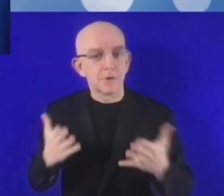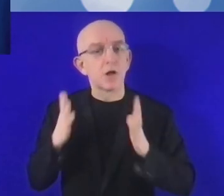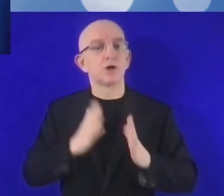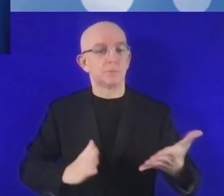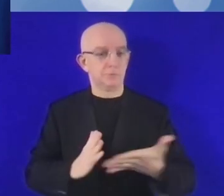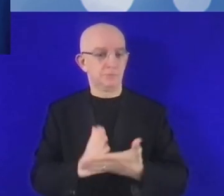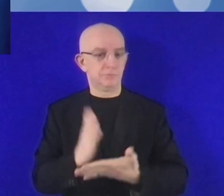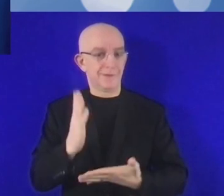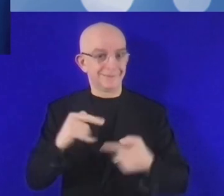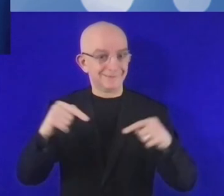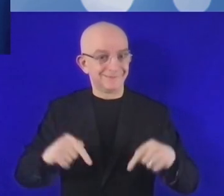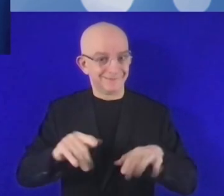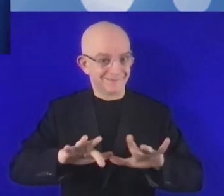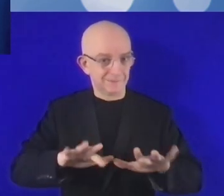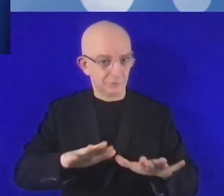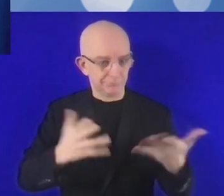цифровом пространстве.